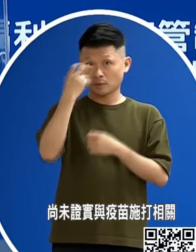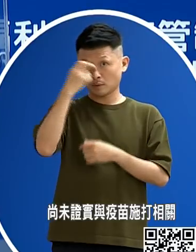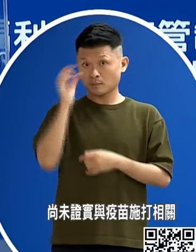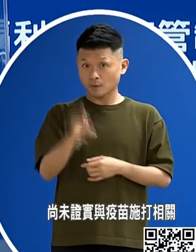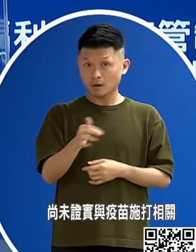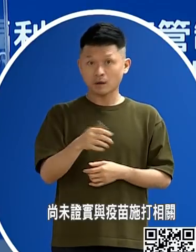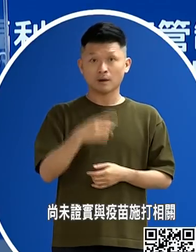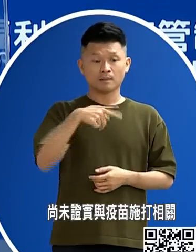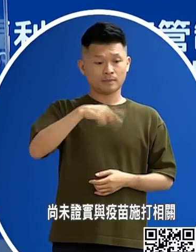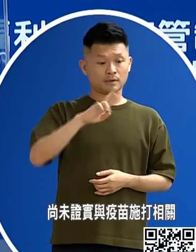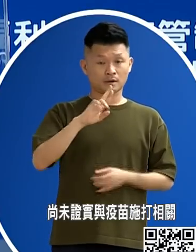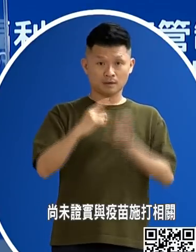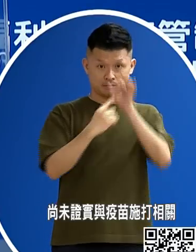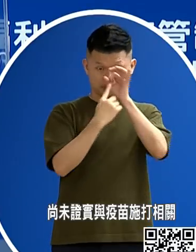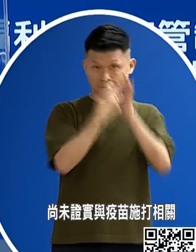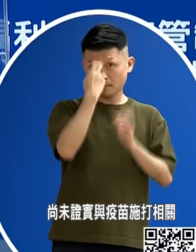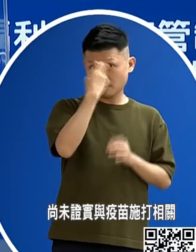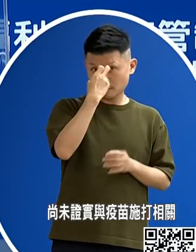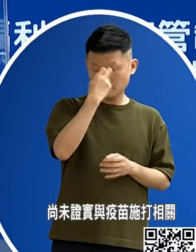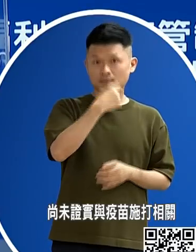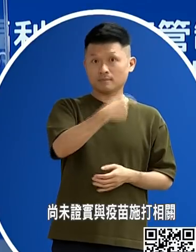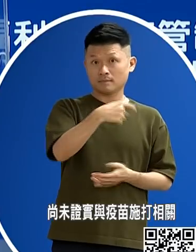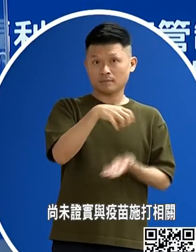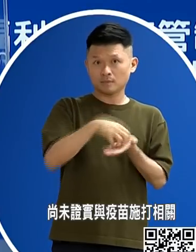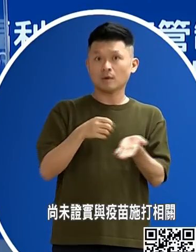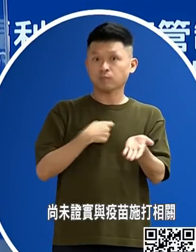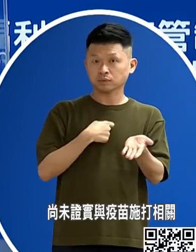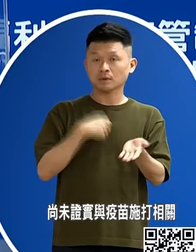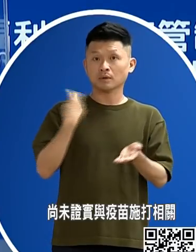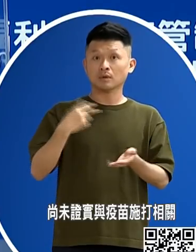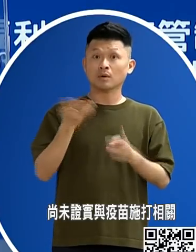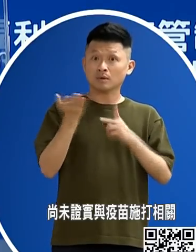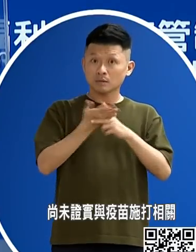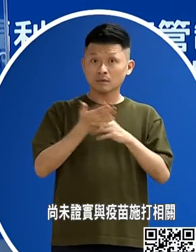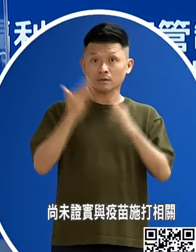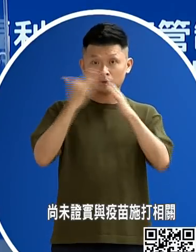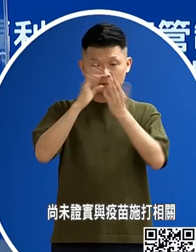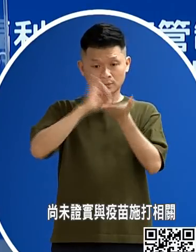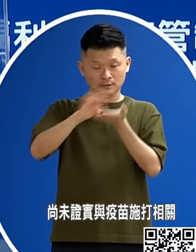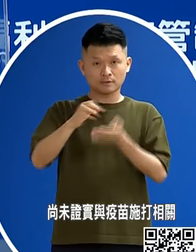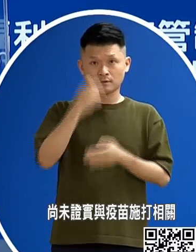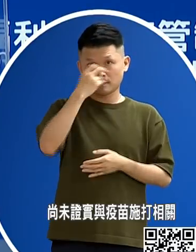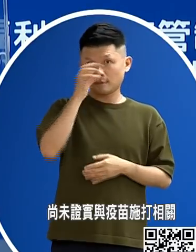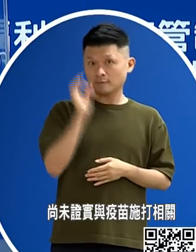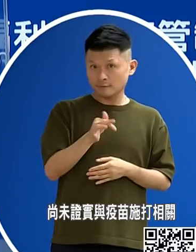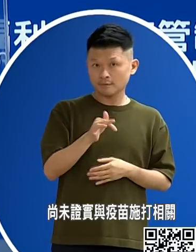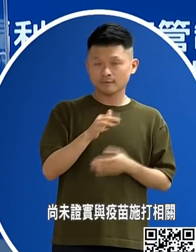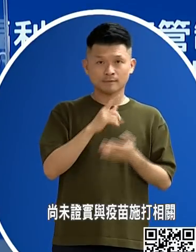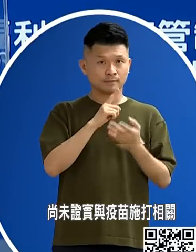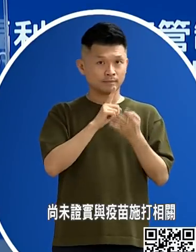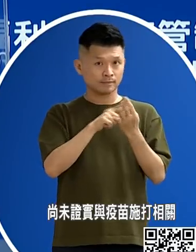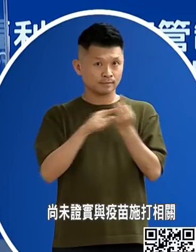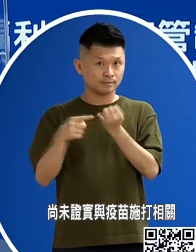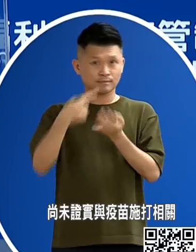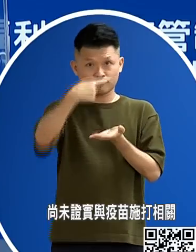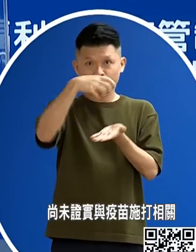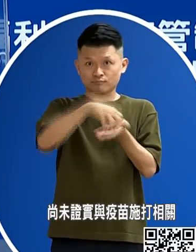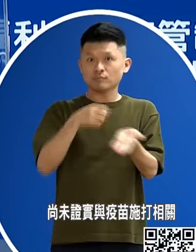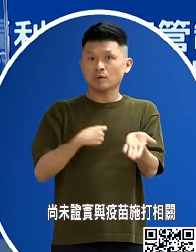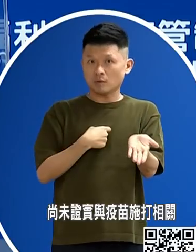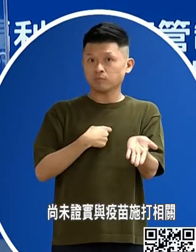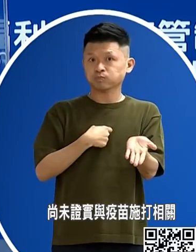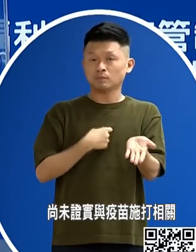检验阴性，那含家用快筛，这些相关的一些阴性的证